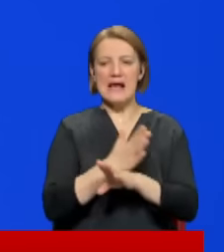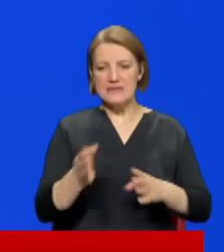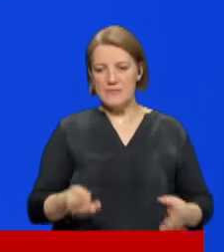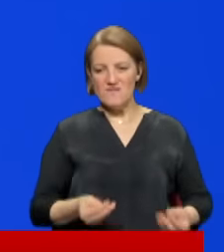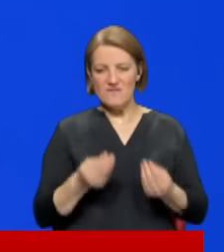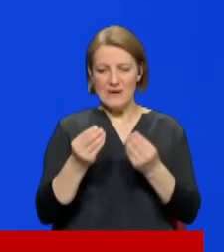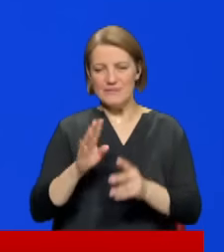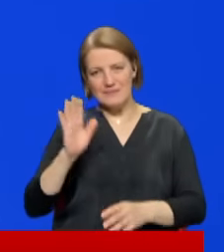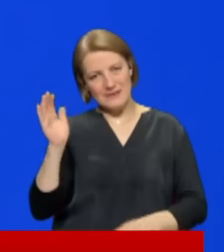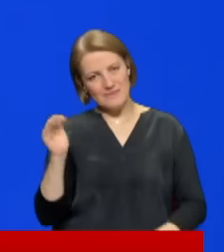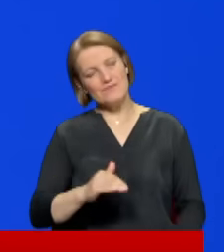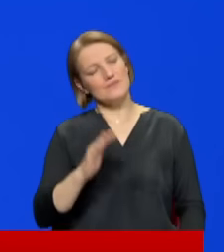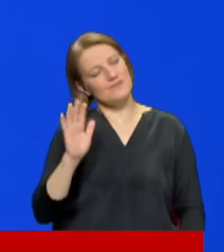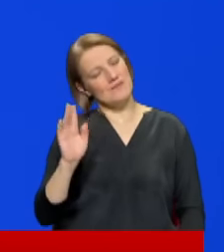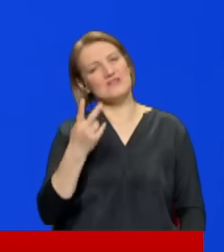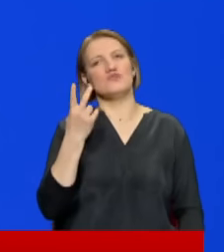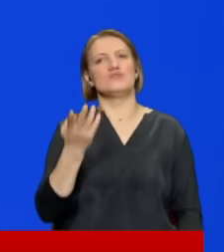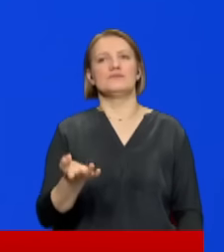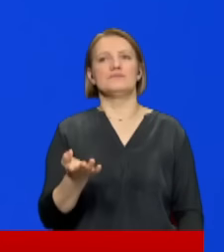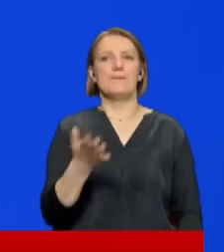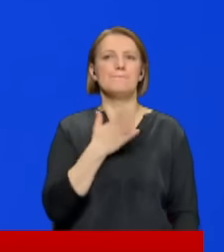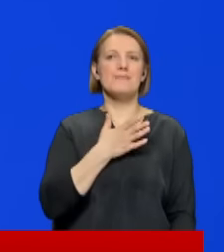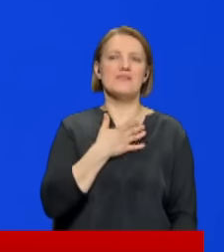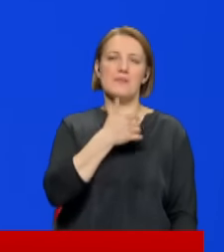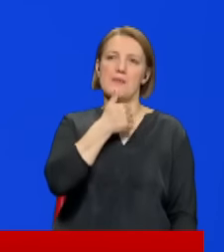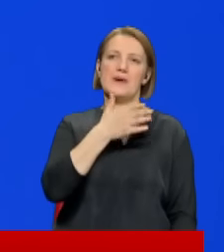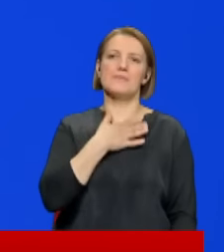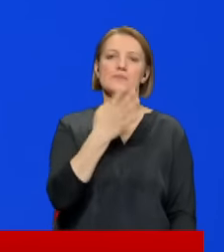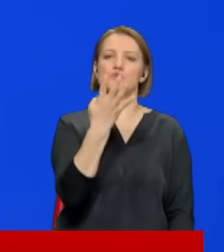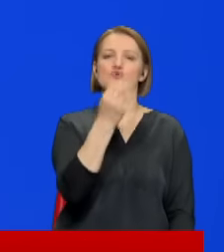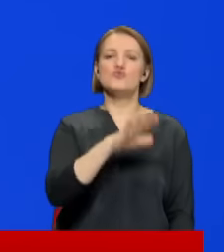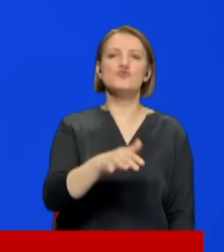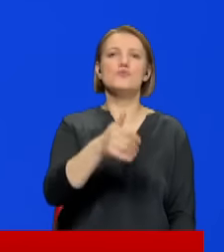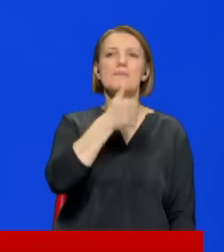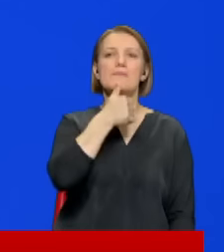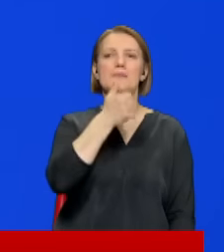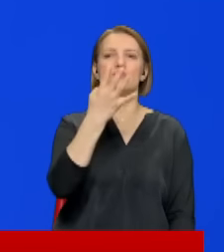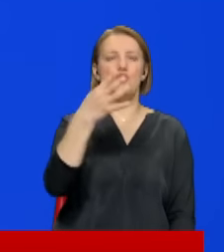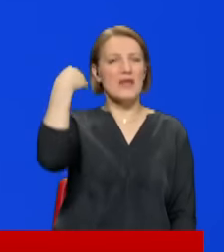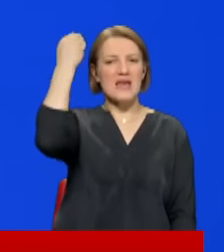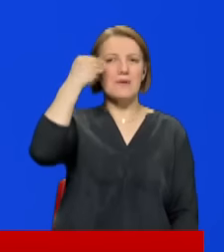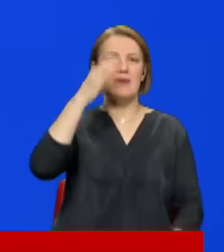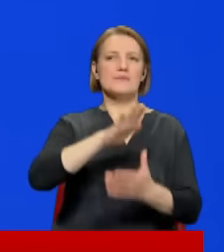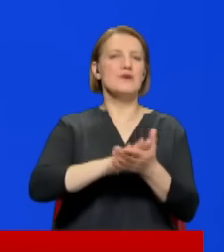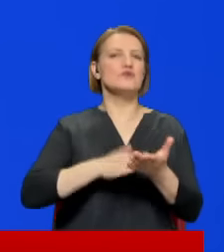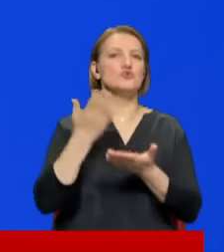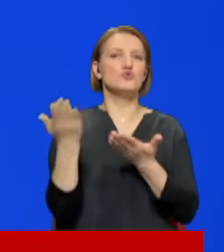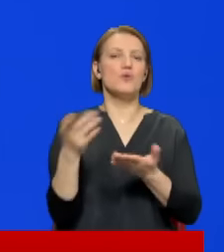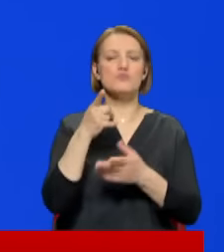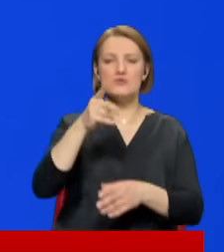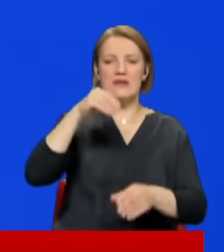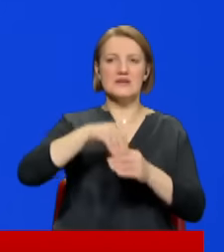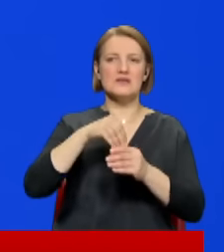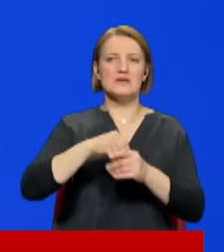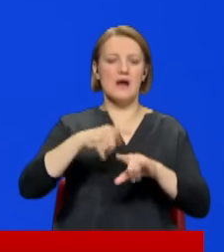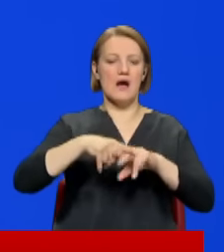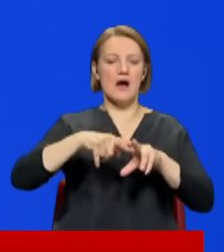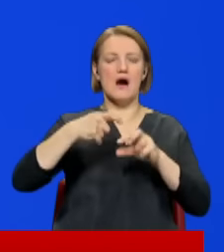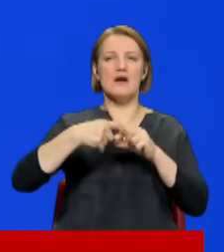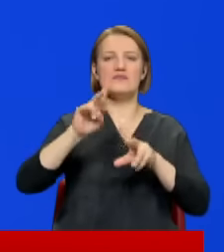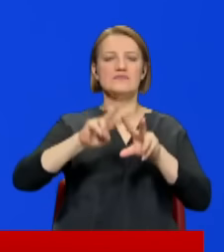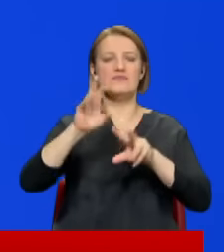yapmaktan gelin lütfen vazgeçin. Ben de babayım. 4 çocuğumun 4'ü de İmam Hatip mezunu. Bunların içinde Harvard'ı